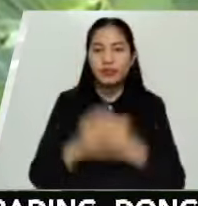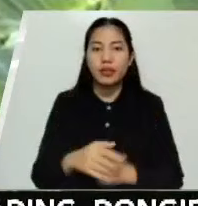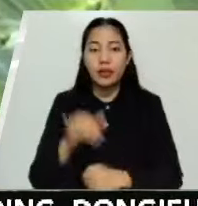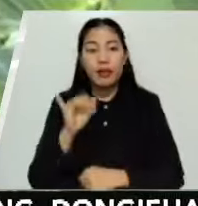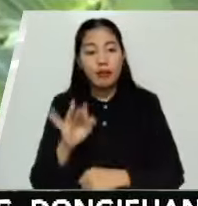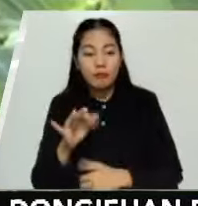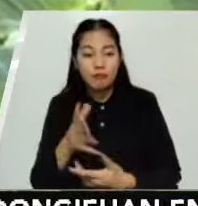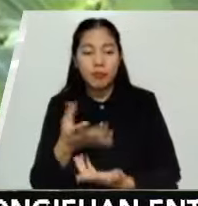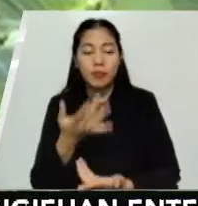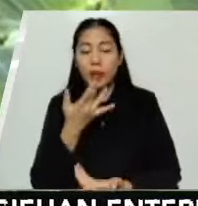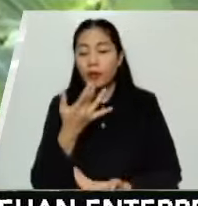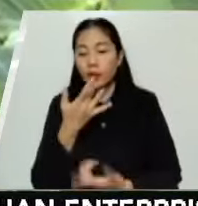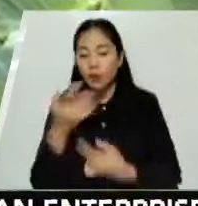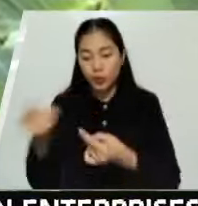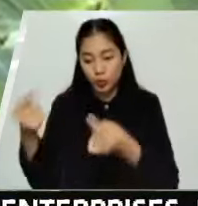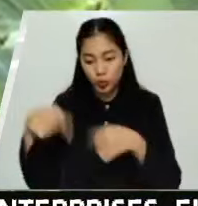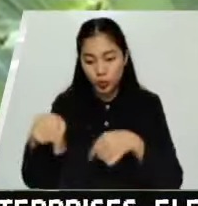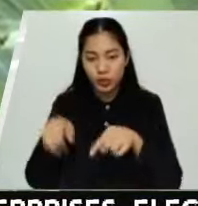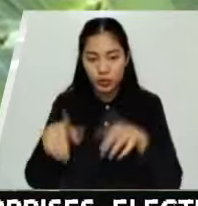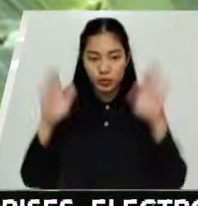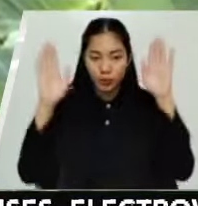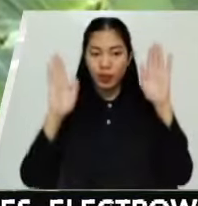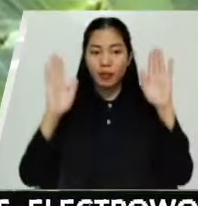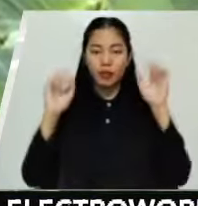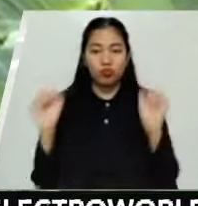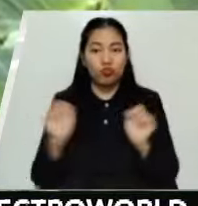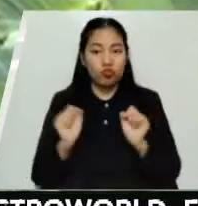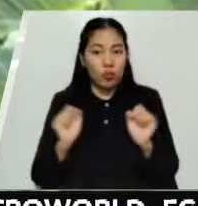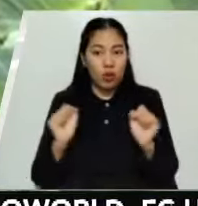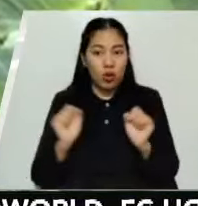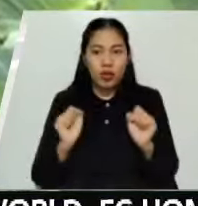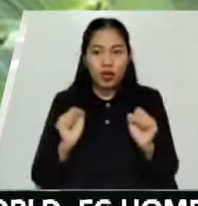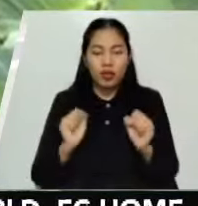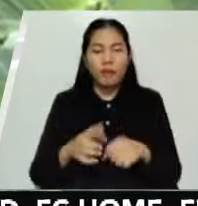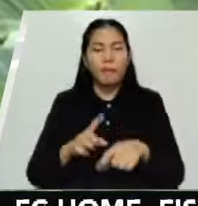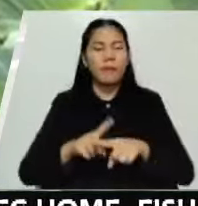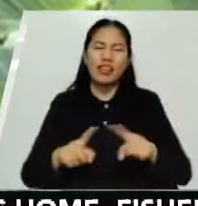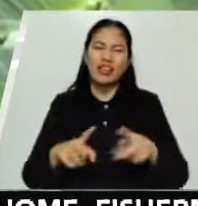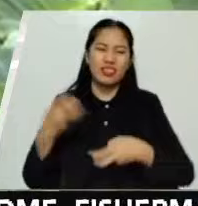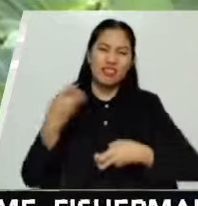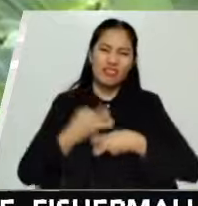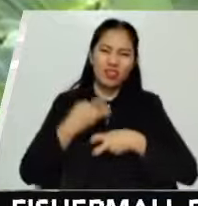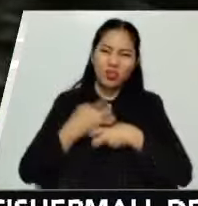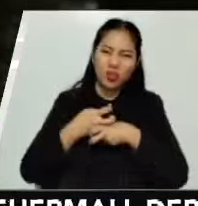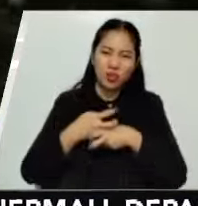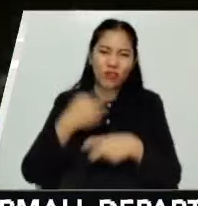Benguet ang malamig na temperatura eh kalbaryo naman ito para sa mga